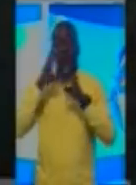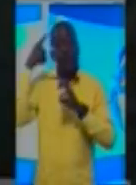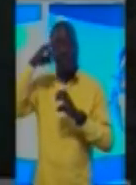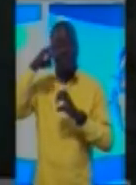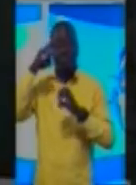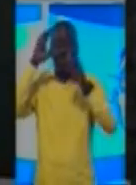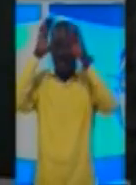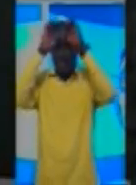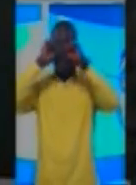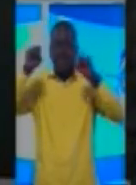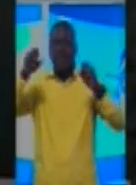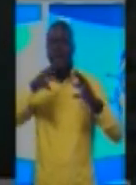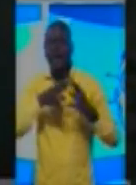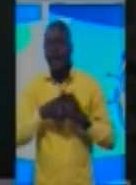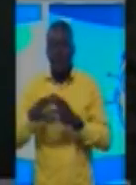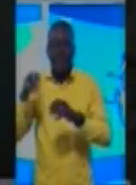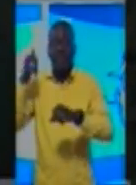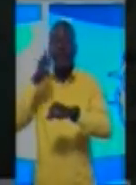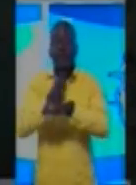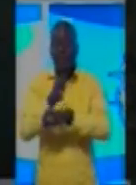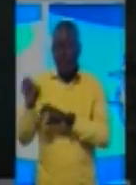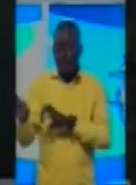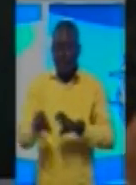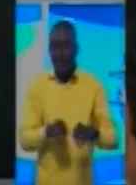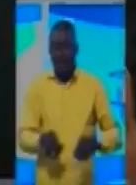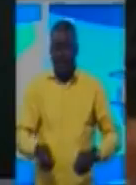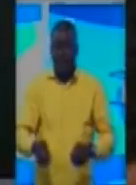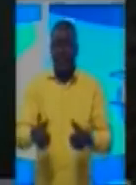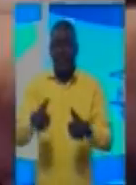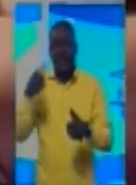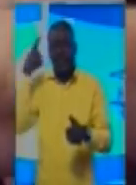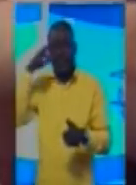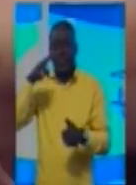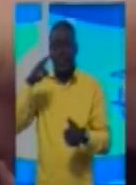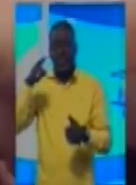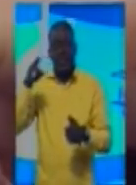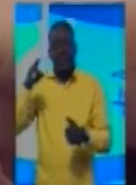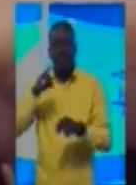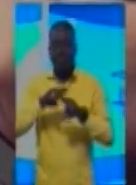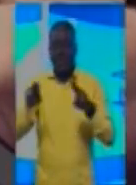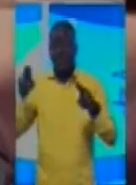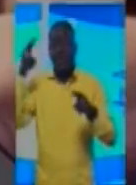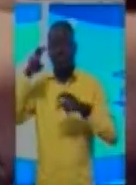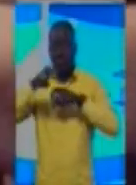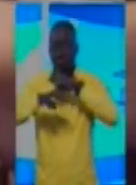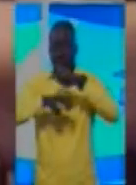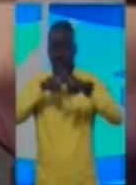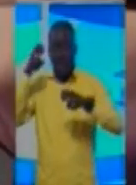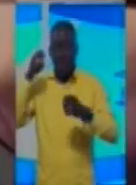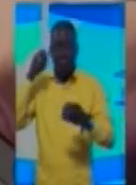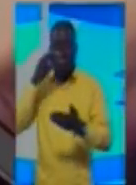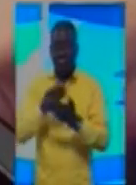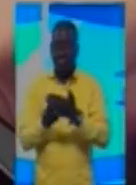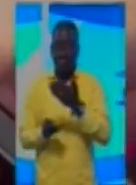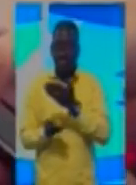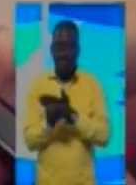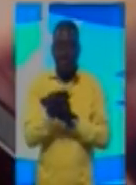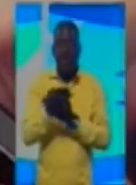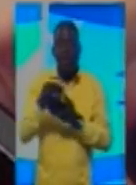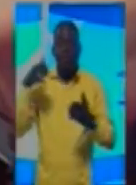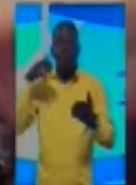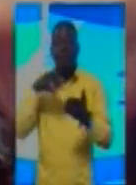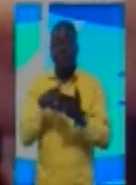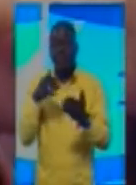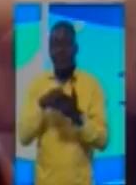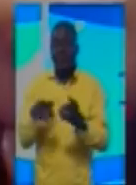le président américain est accusé d'avoir fait pression pour que Volodymyr Zelensky lance une enquête pour corruption contre son potentiel rival dans